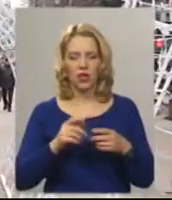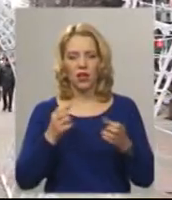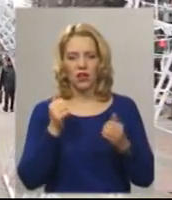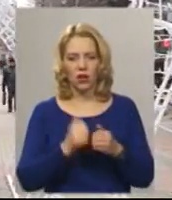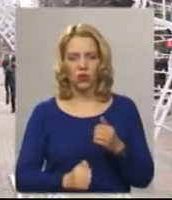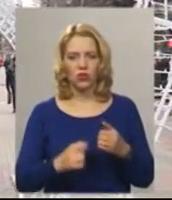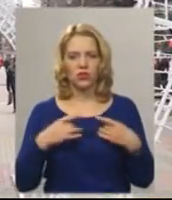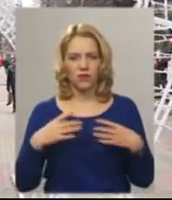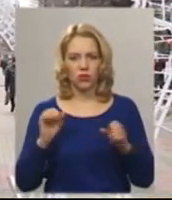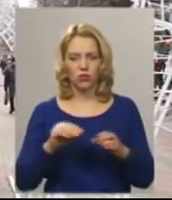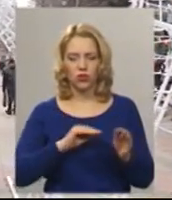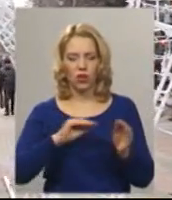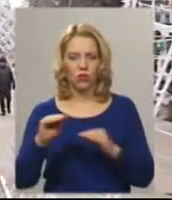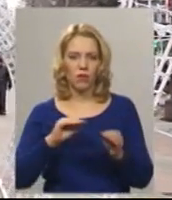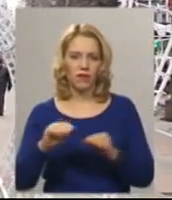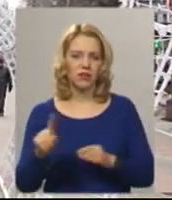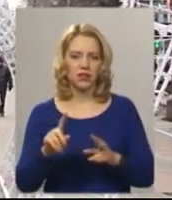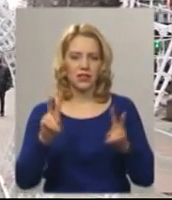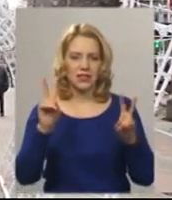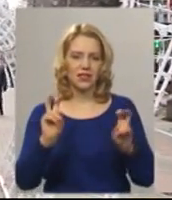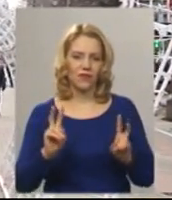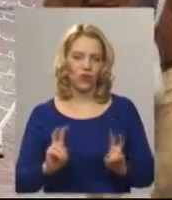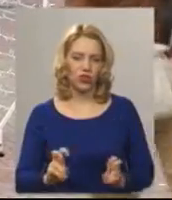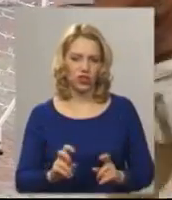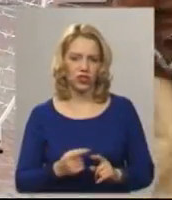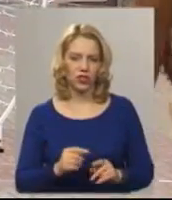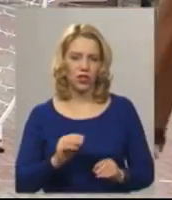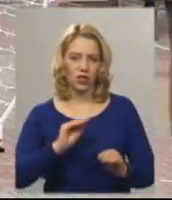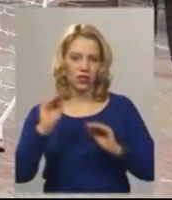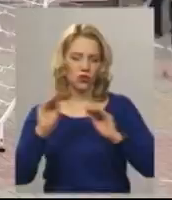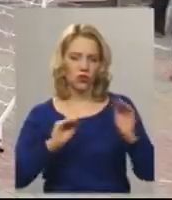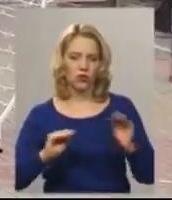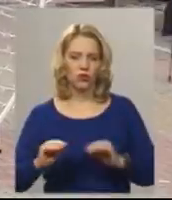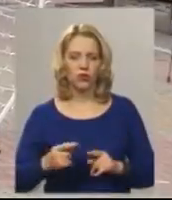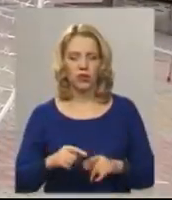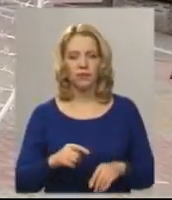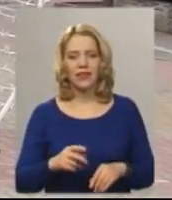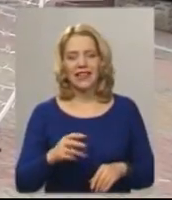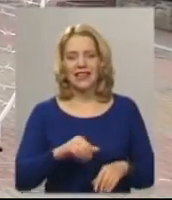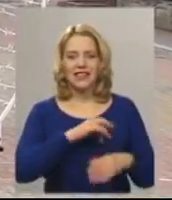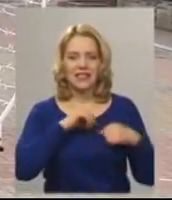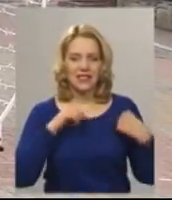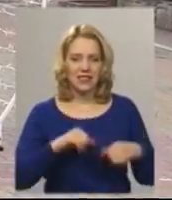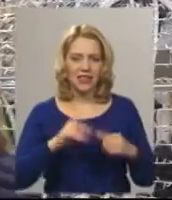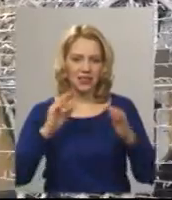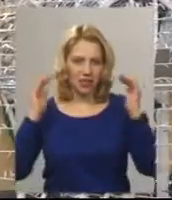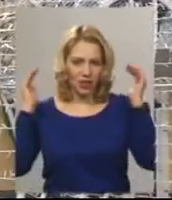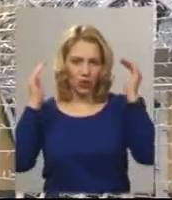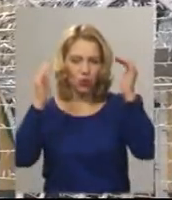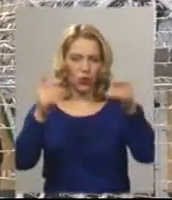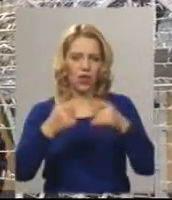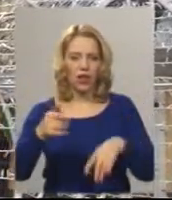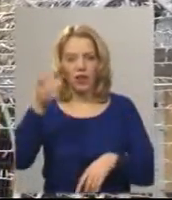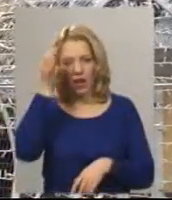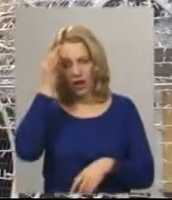можна додати якісь символічні структури. Кількаметрове серце та ілюмінаційний тунель нагадує про свято